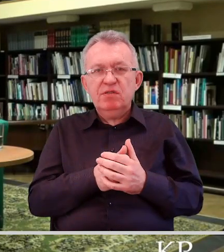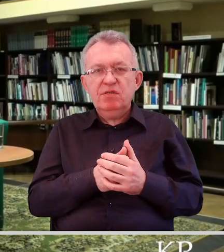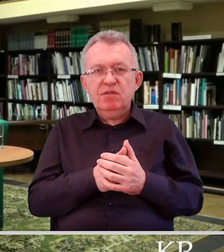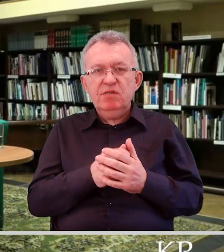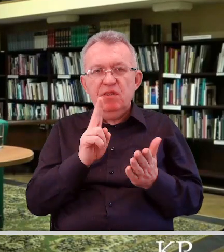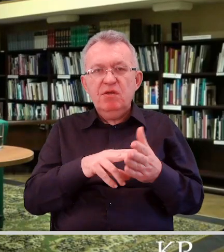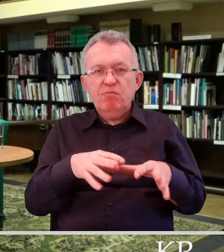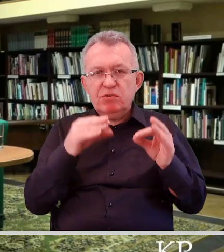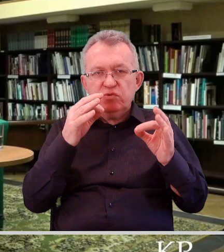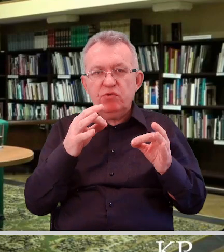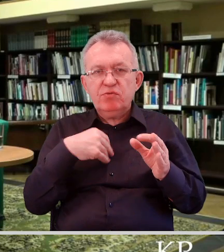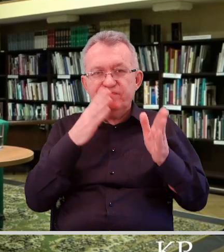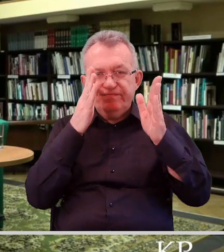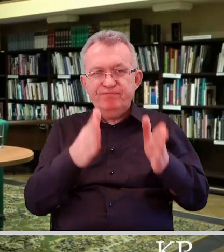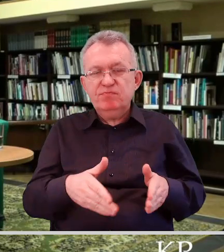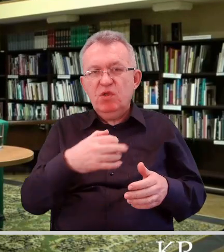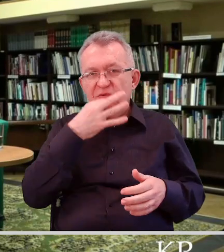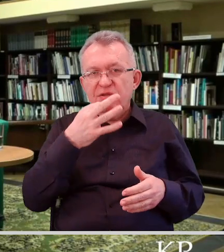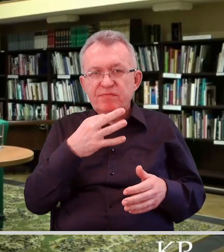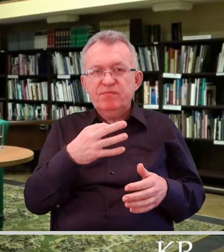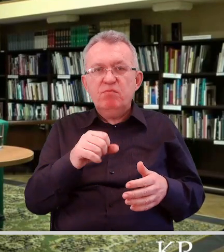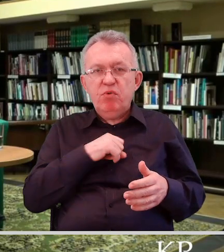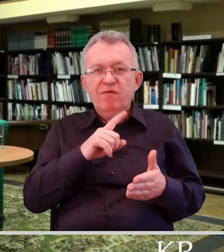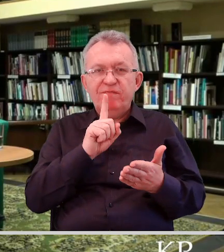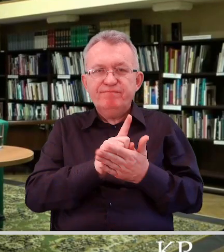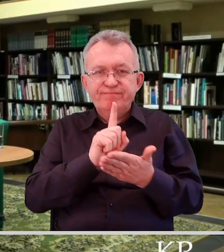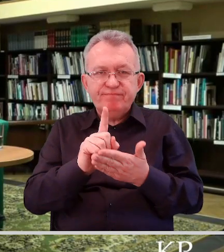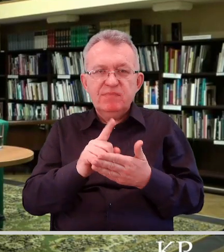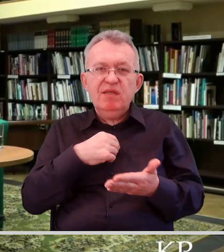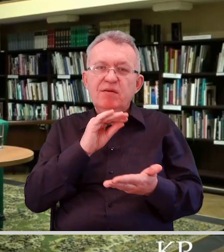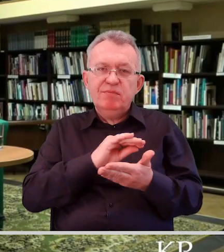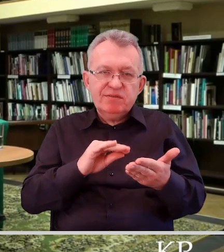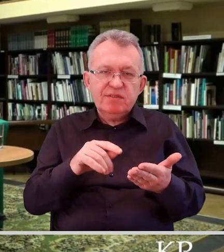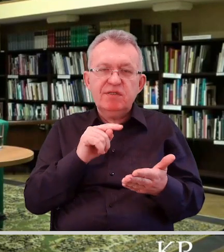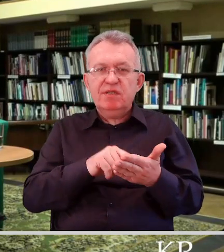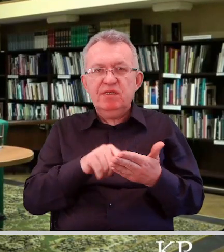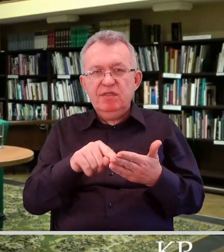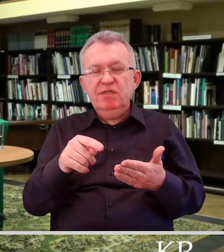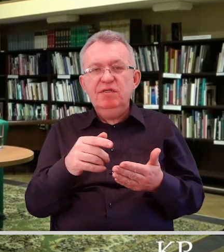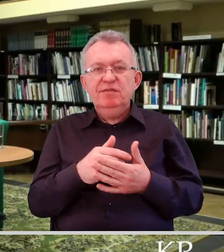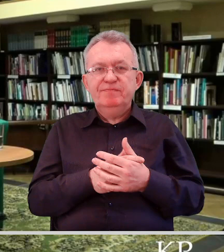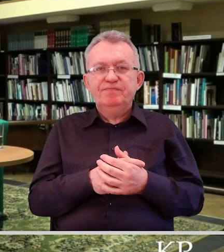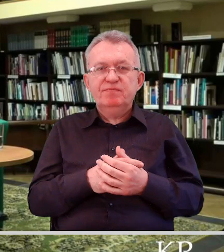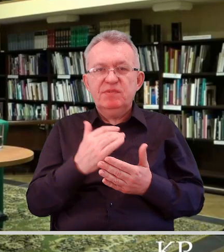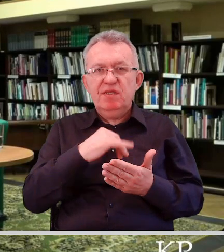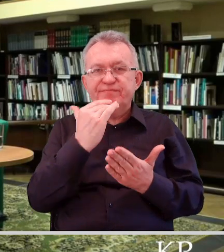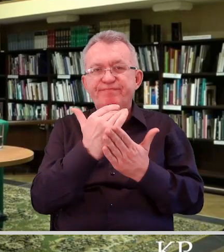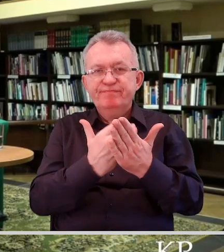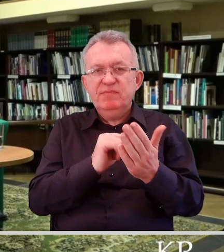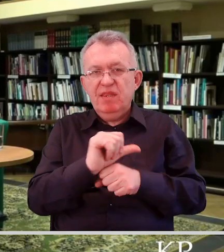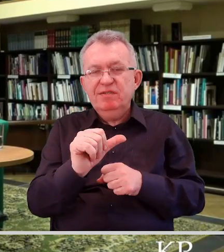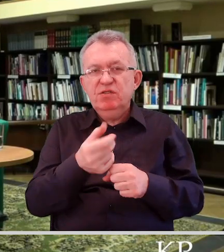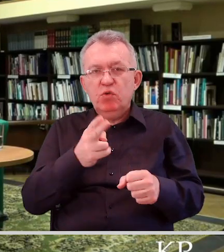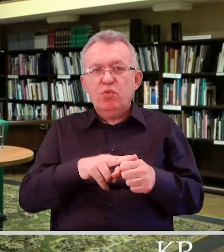troszkę na początku, to było właśnie, że po osiągnięciach, prawda, czyli pisarka i tak dalej. I tutaj lista jest jakichś tam rzeczy,